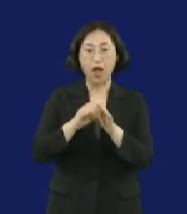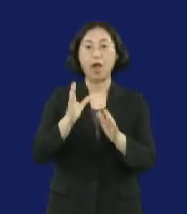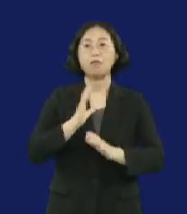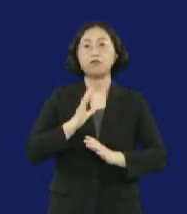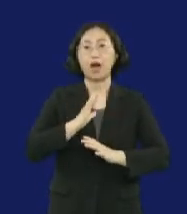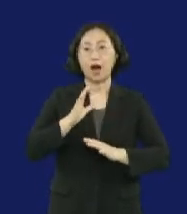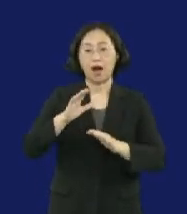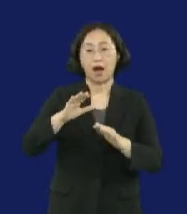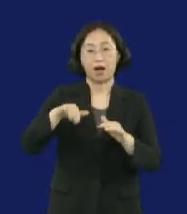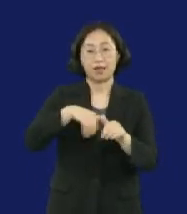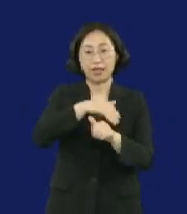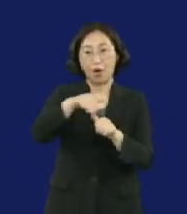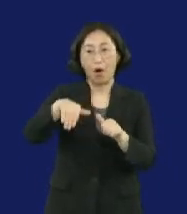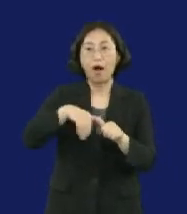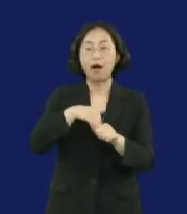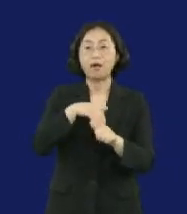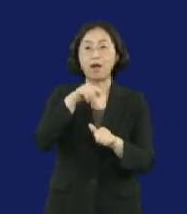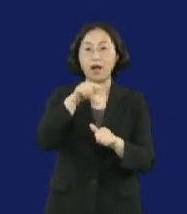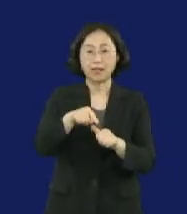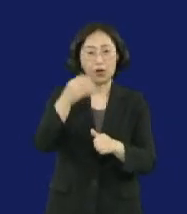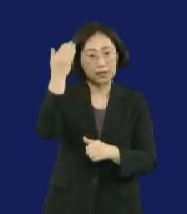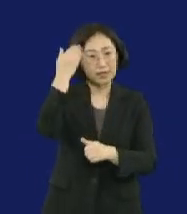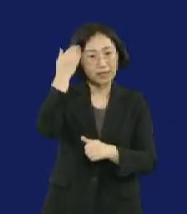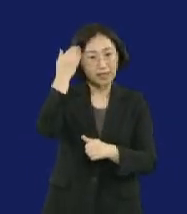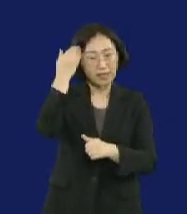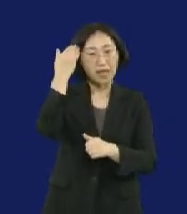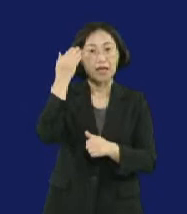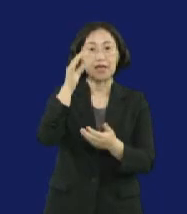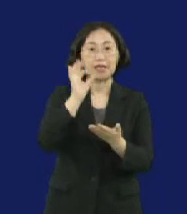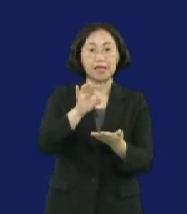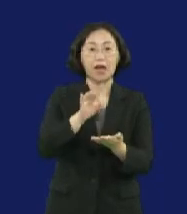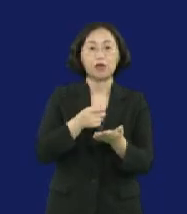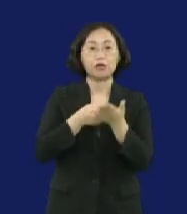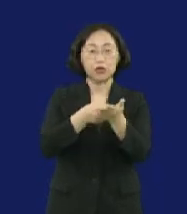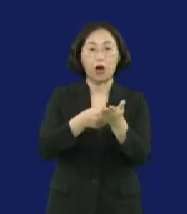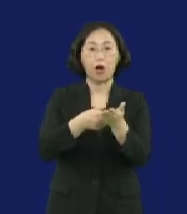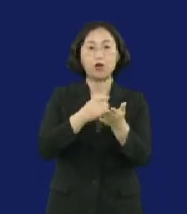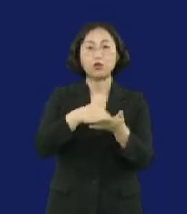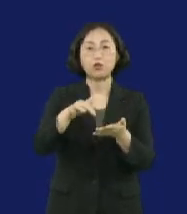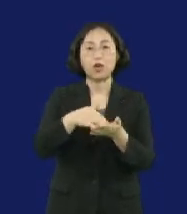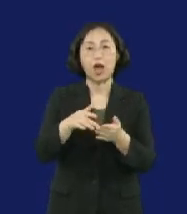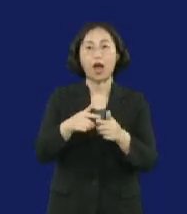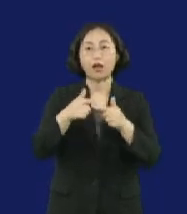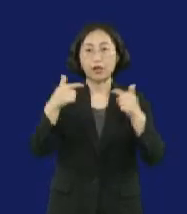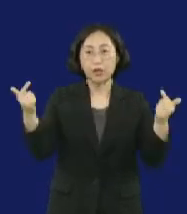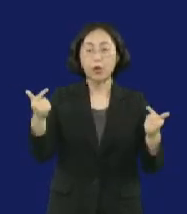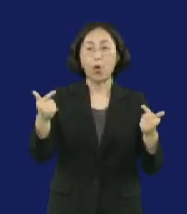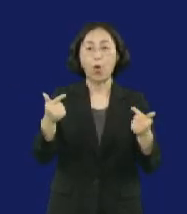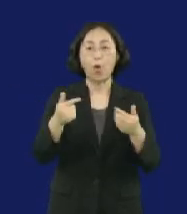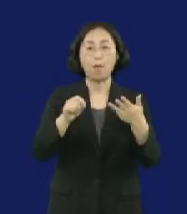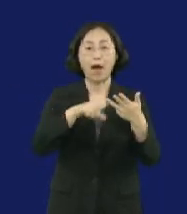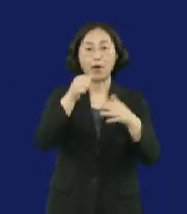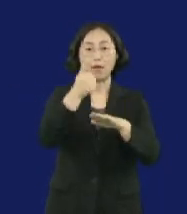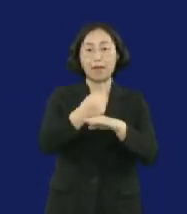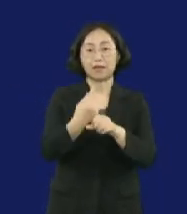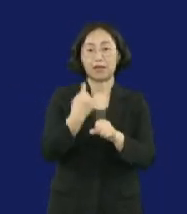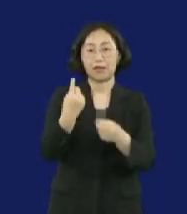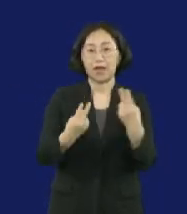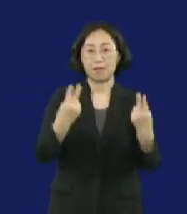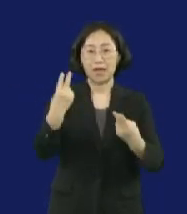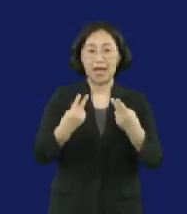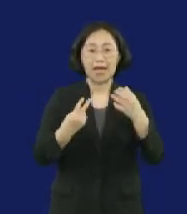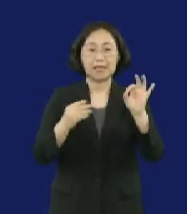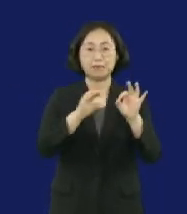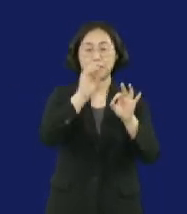속에도 지식재산권 출원량이 역대 최고치를 기록한 데 이어 올해도 8월 말 기준으로 전년 동기 대비